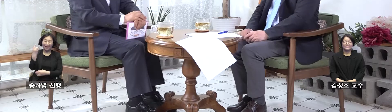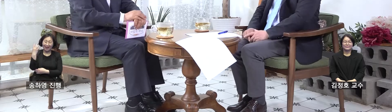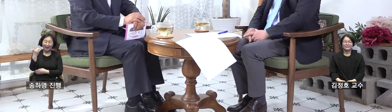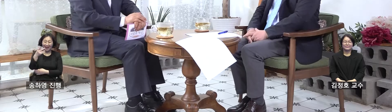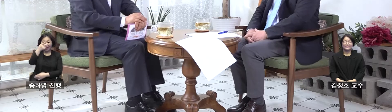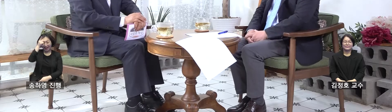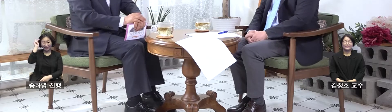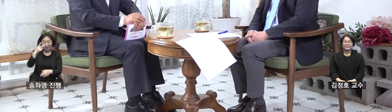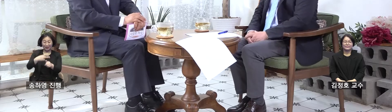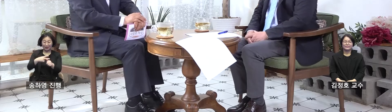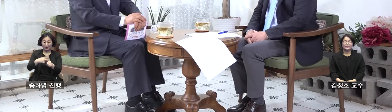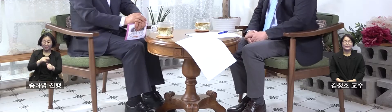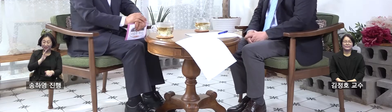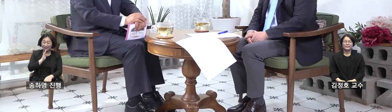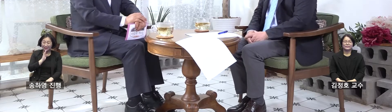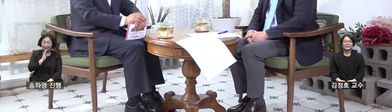네.